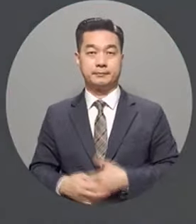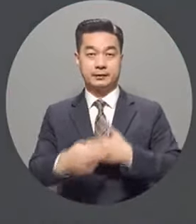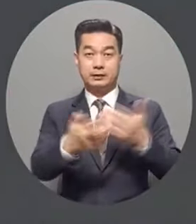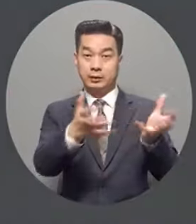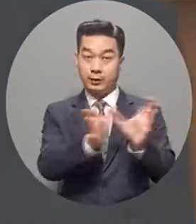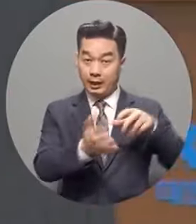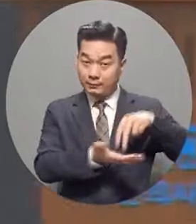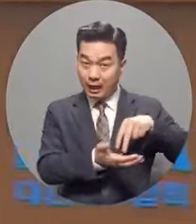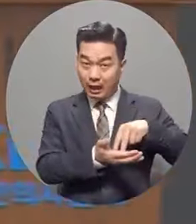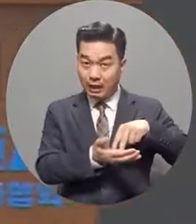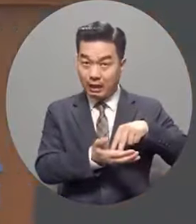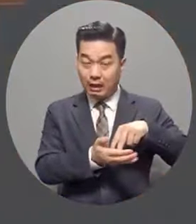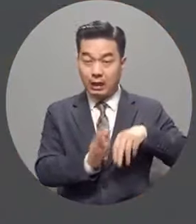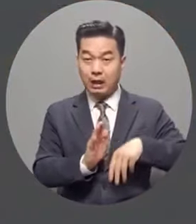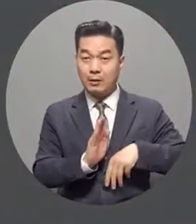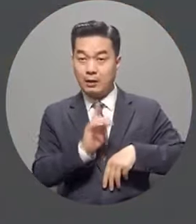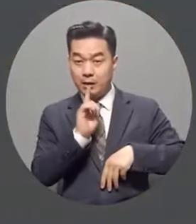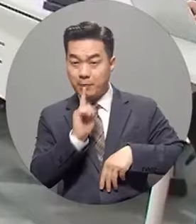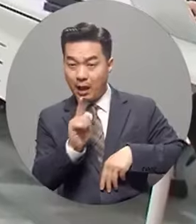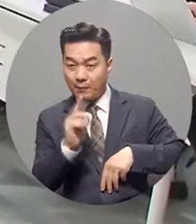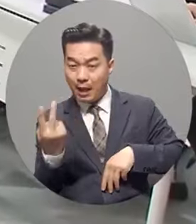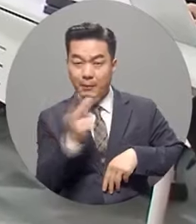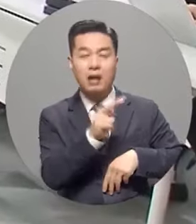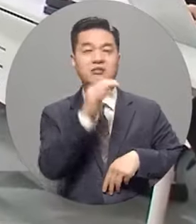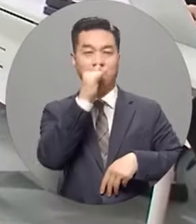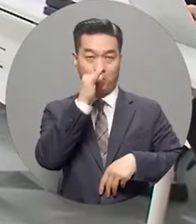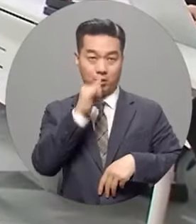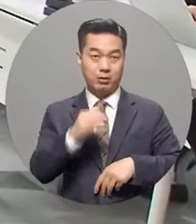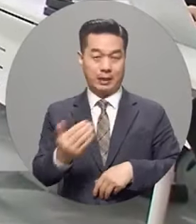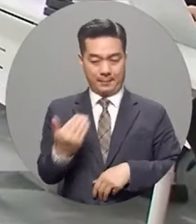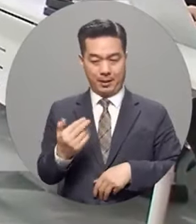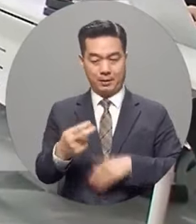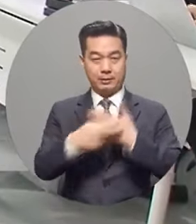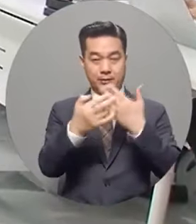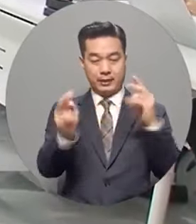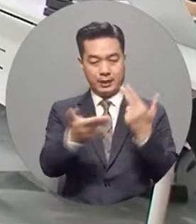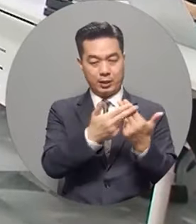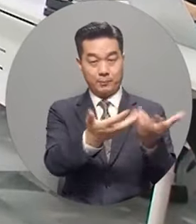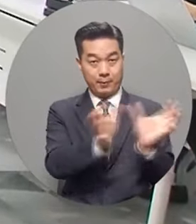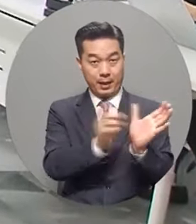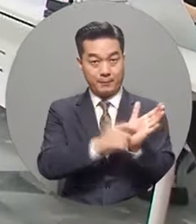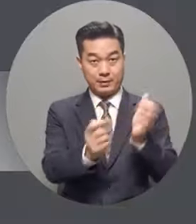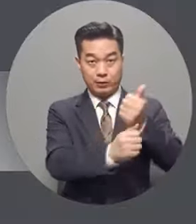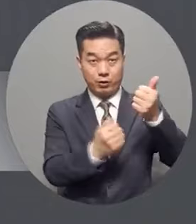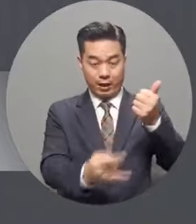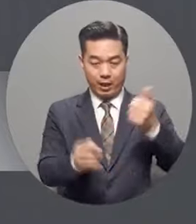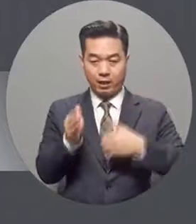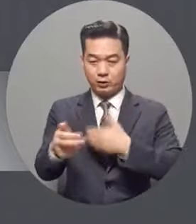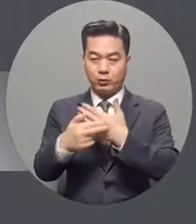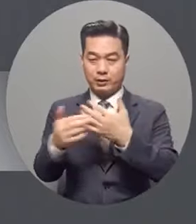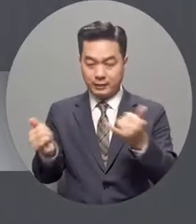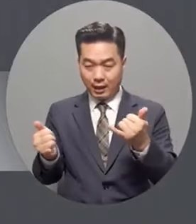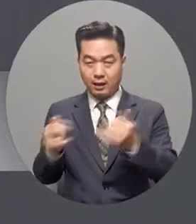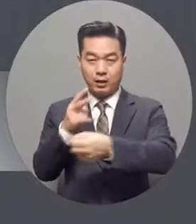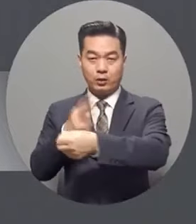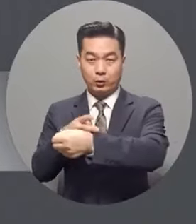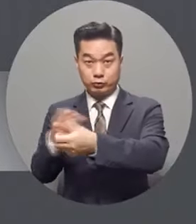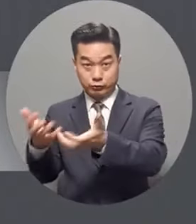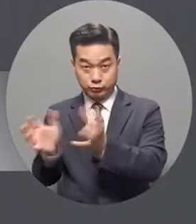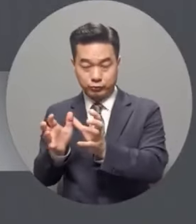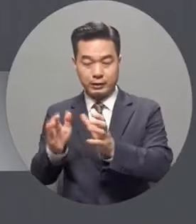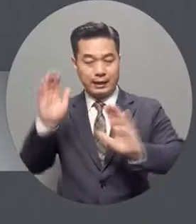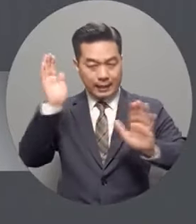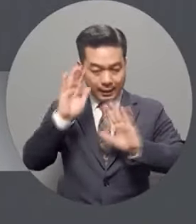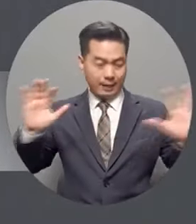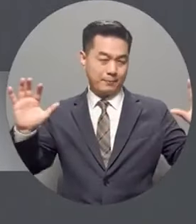입장도 들쭉날쭉입니다. 앞서 의사협회 비상대책위는 전공의와 의대 교수, 의대생과 함께 총선